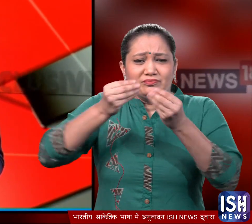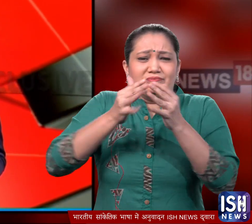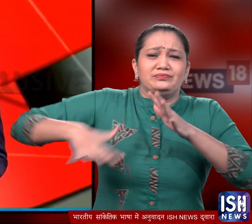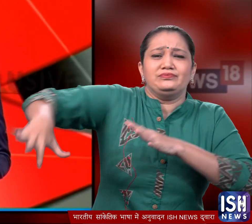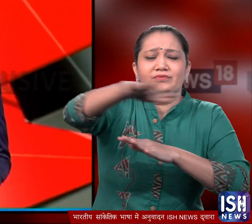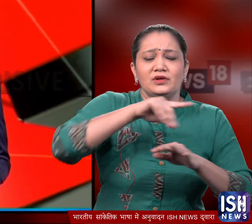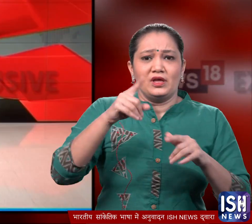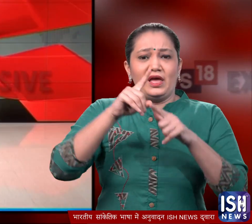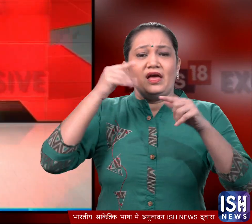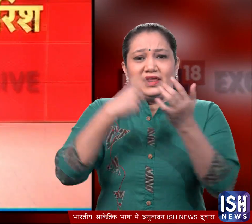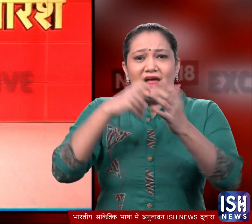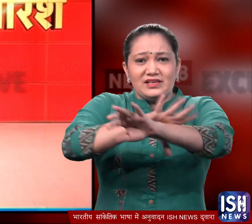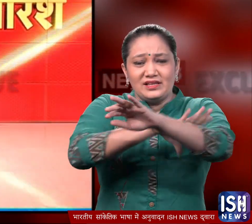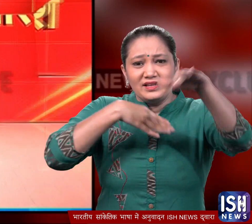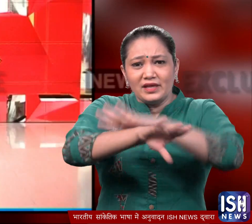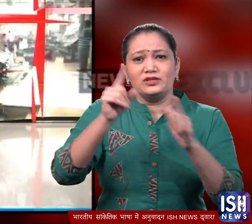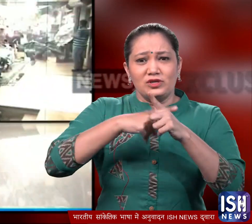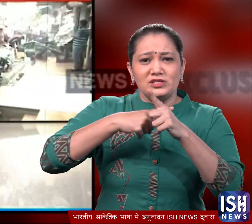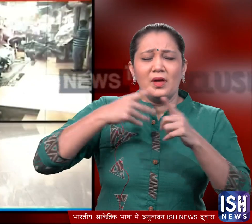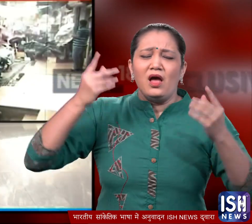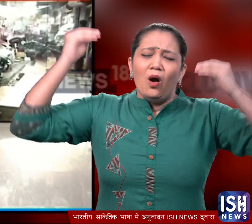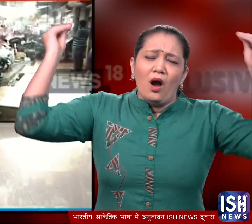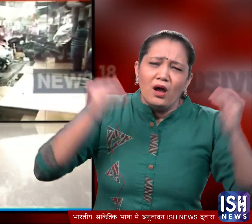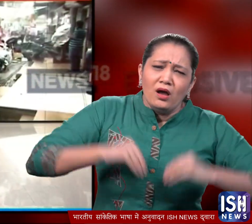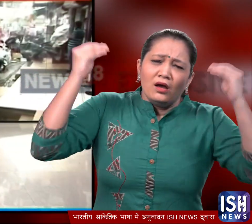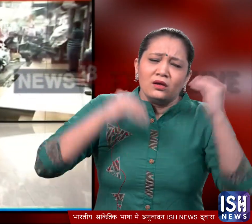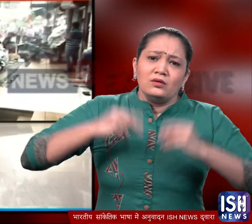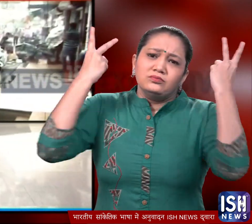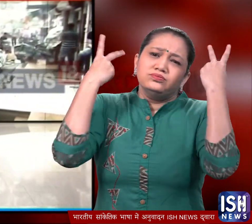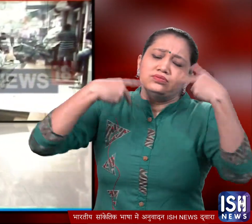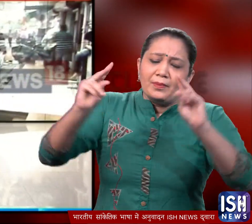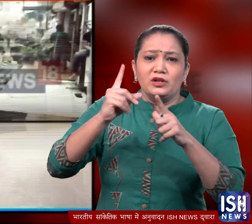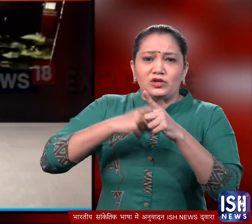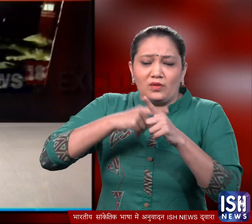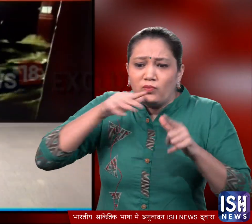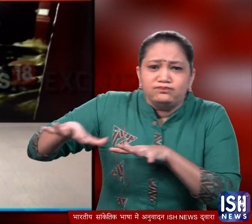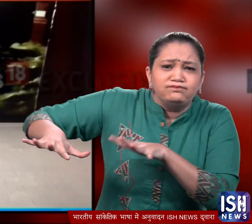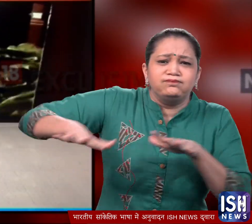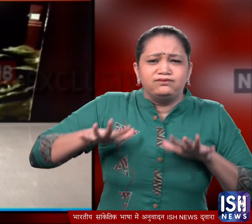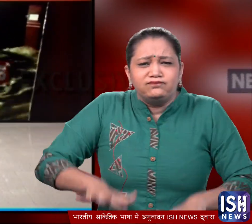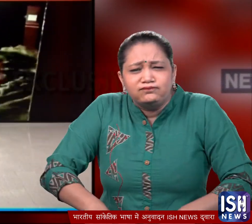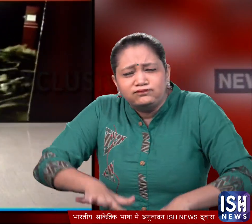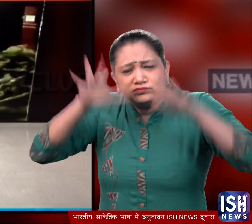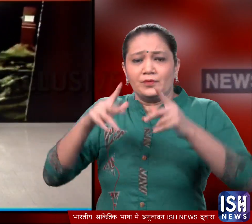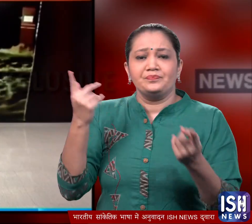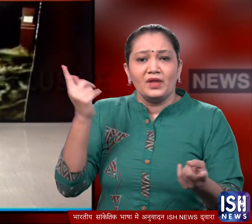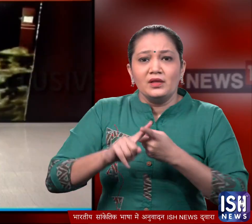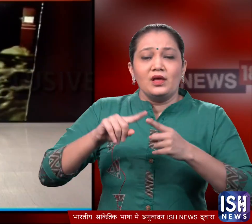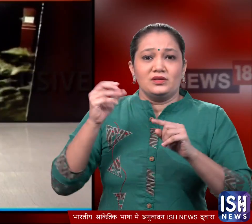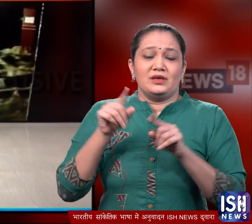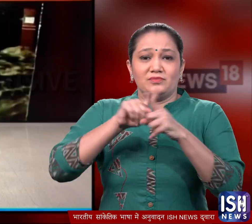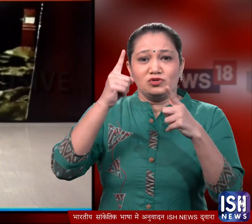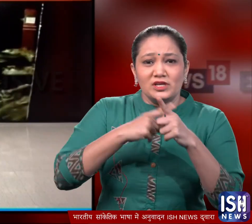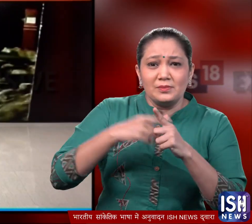मशहूर राजस्थान के जैसलमेर में बादल जमकर बरसे। इतनी बारिश हुई कि दूर दूर तक जैसलमेर में पानी ही पानी दिखने लगा। जितनी बारिश हर